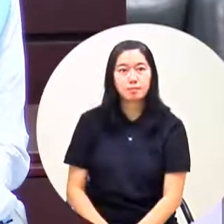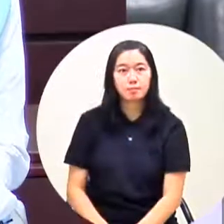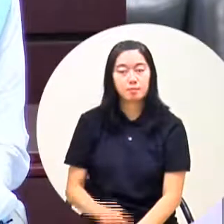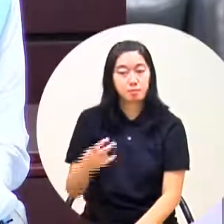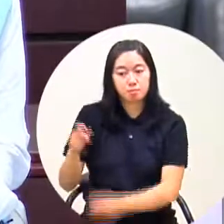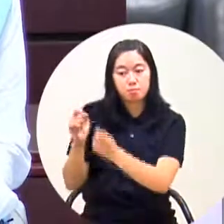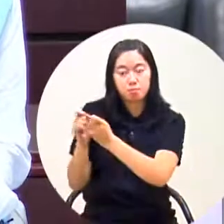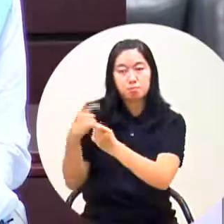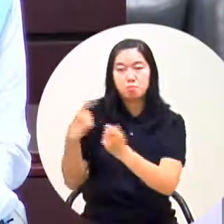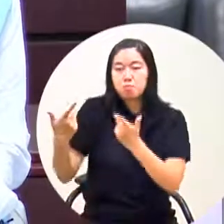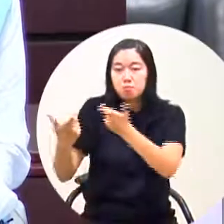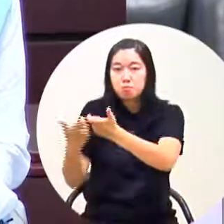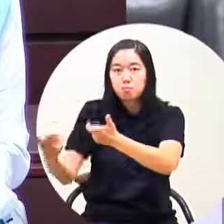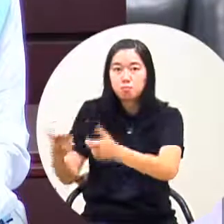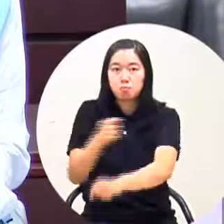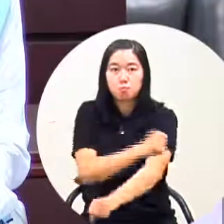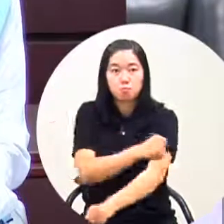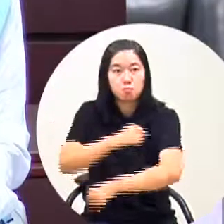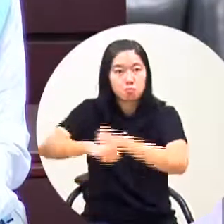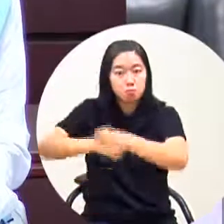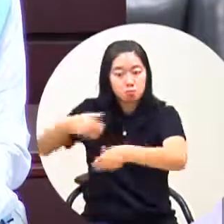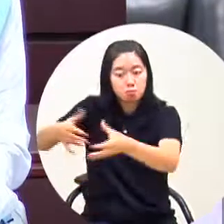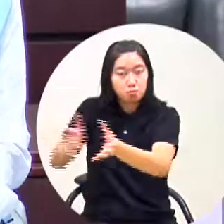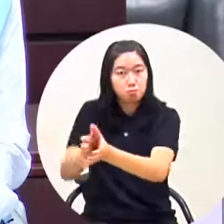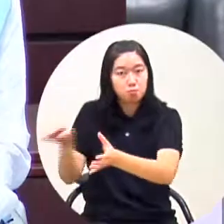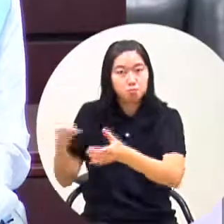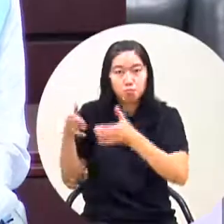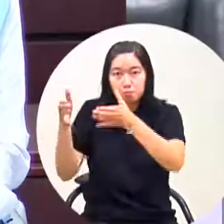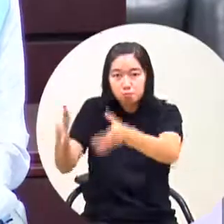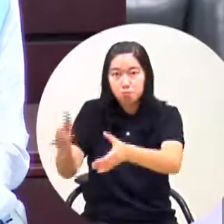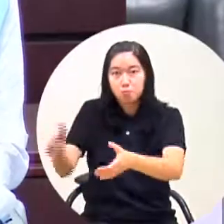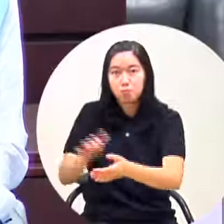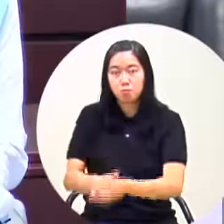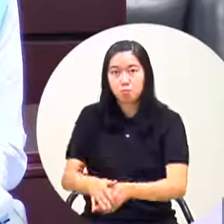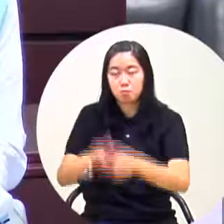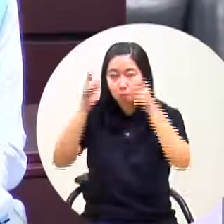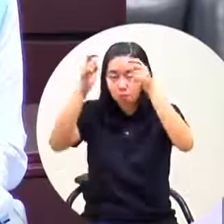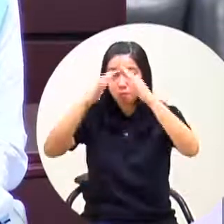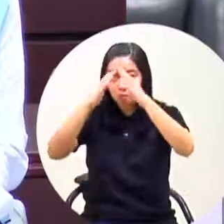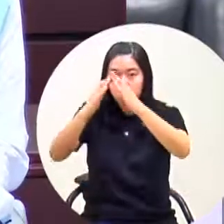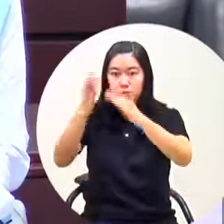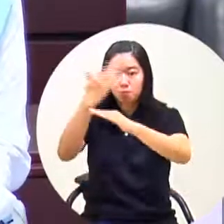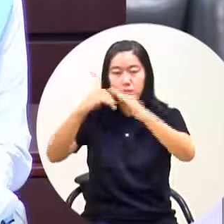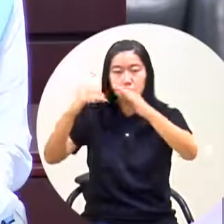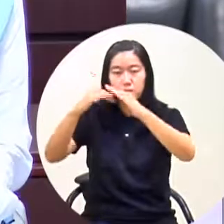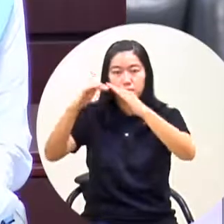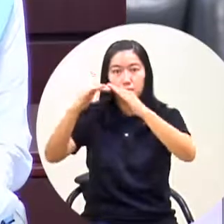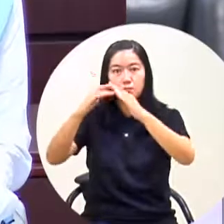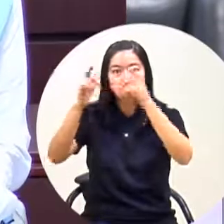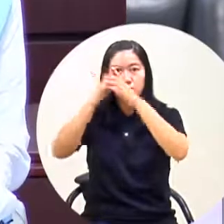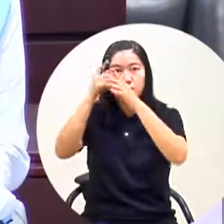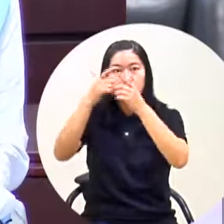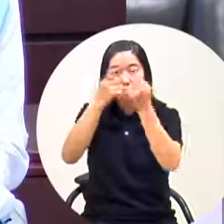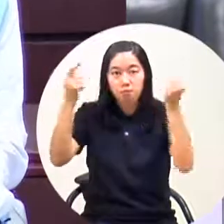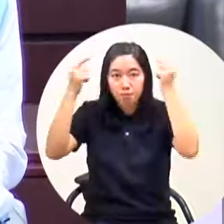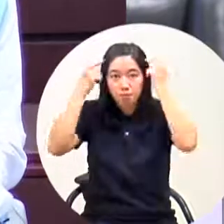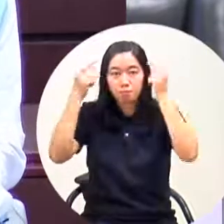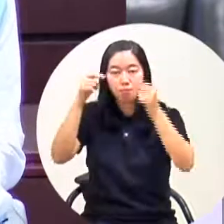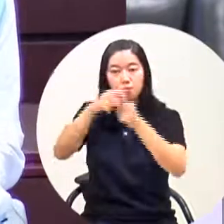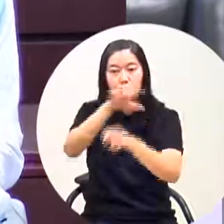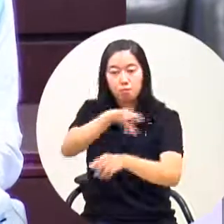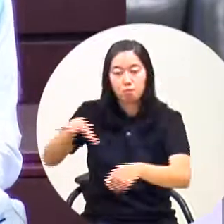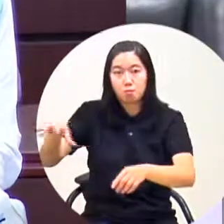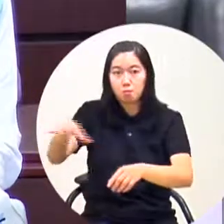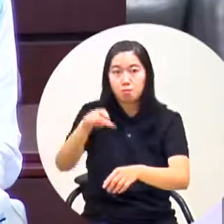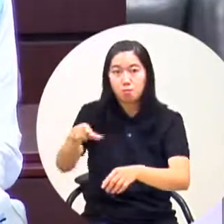配合劳动部跟针对于我们辖内的各个大学，因为像这个清洁阿姨的状况哟，很多